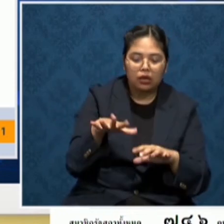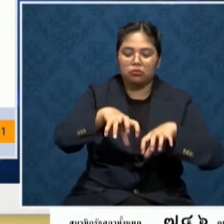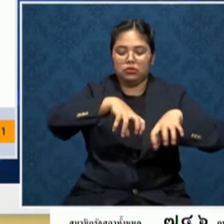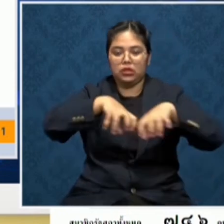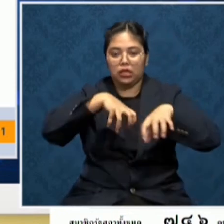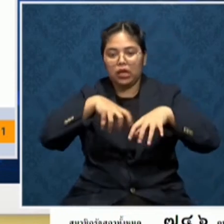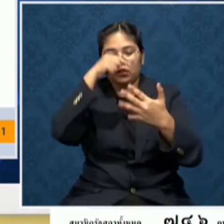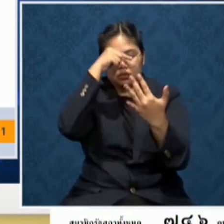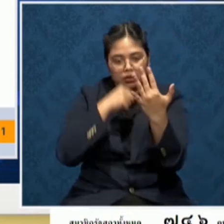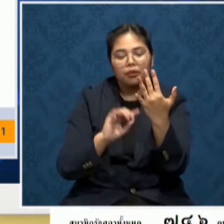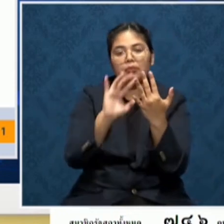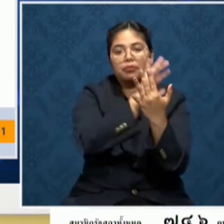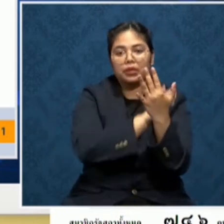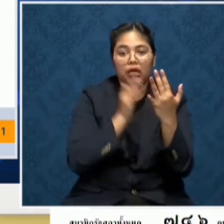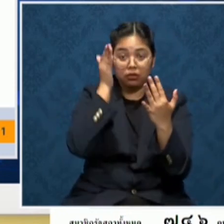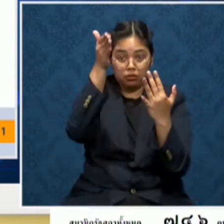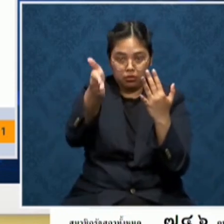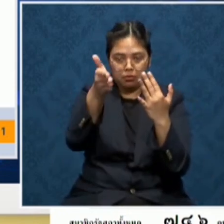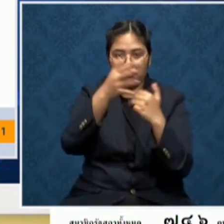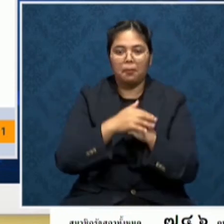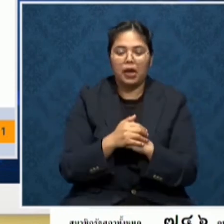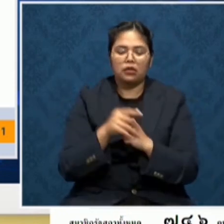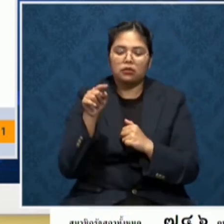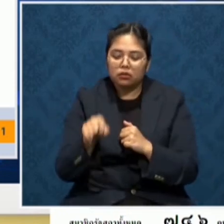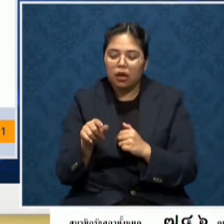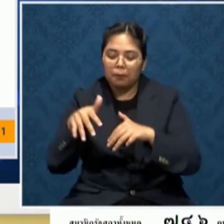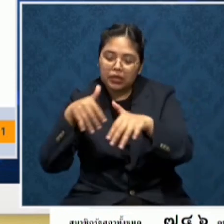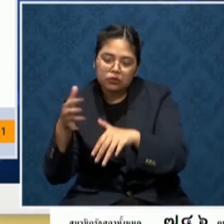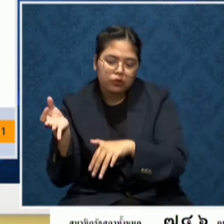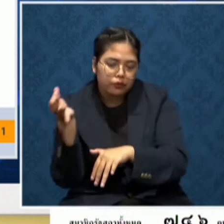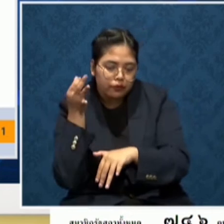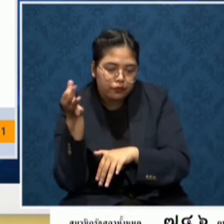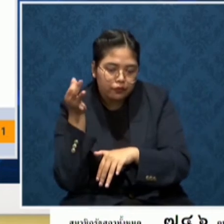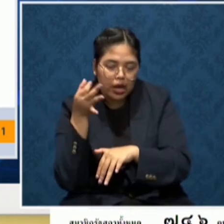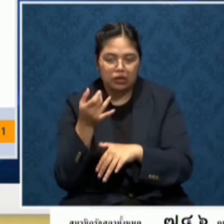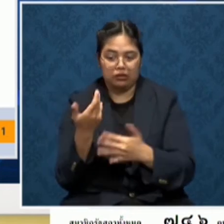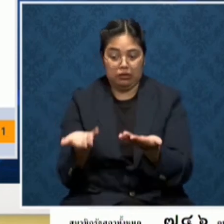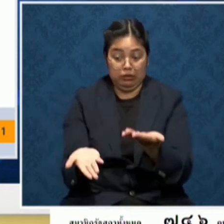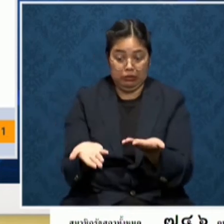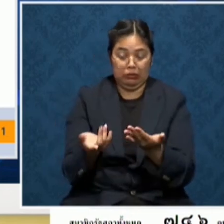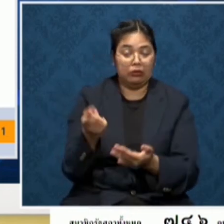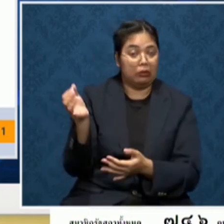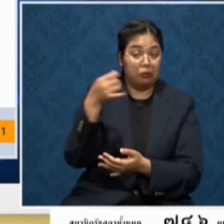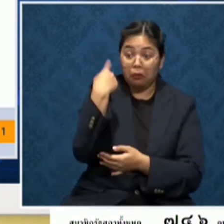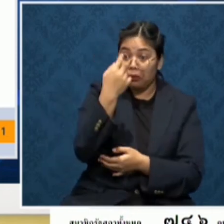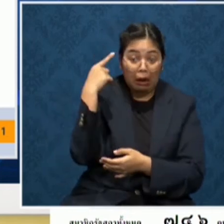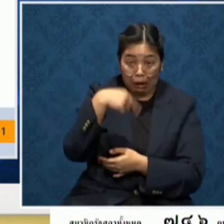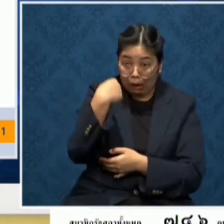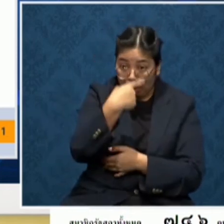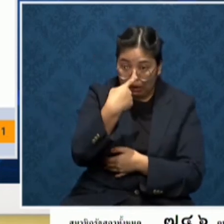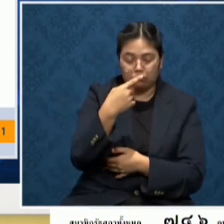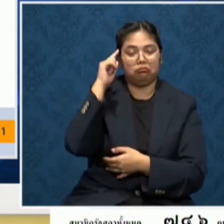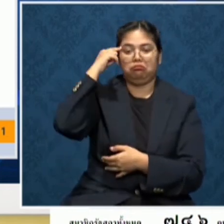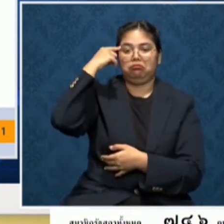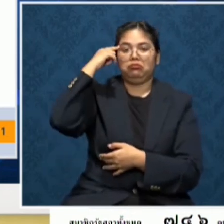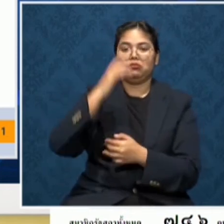ศต่อไปท่านจะฟังเสียงประชาชนมากน้อยเพียงใดหรือท่านฟังใครข้อที่3รัฐ